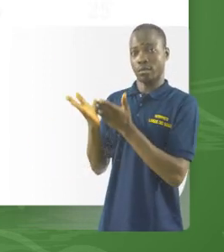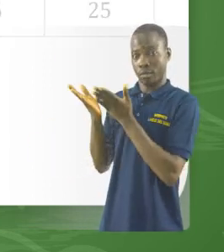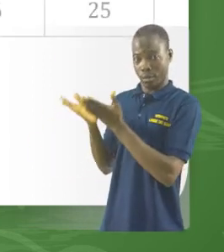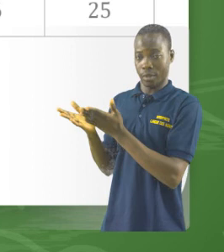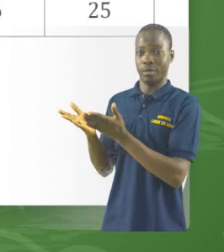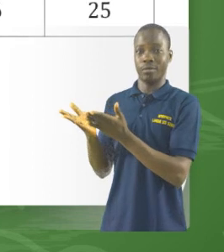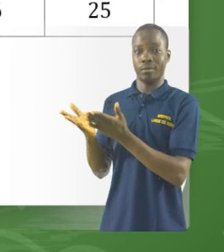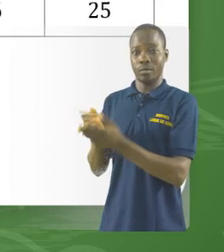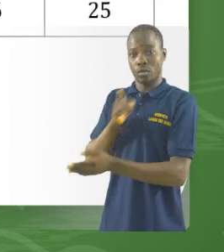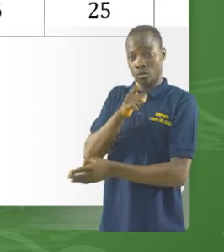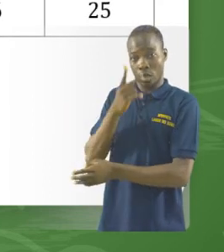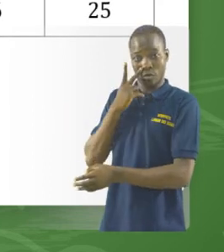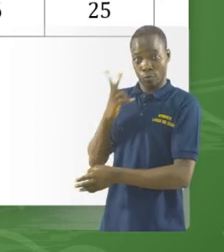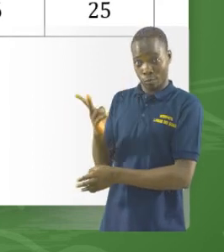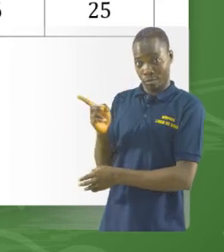suivant.